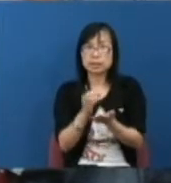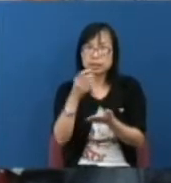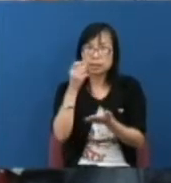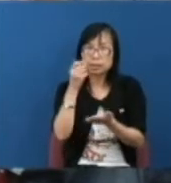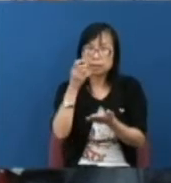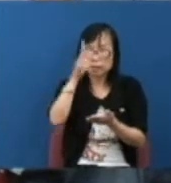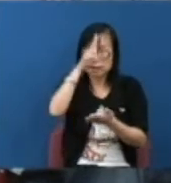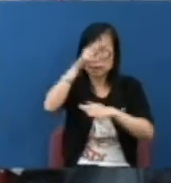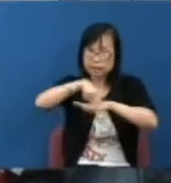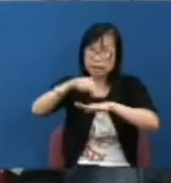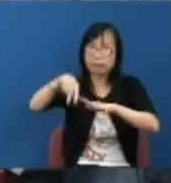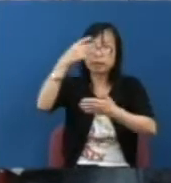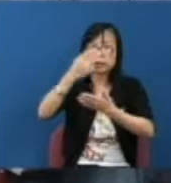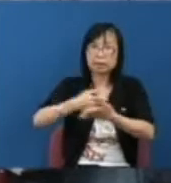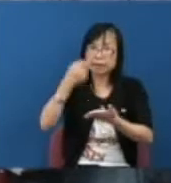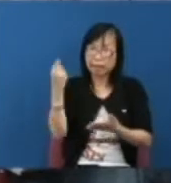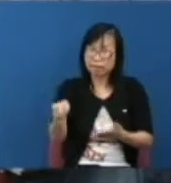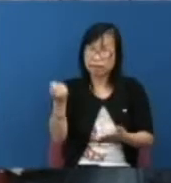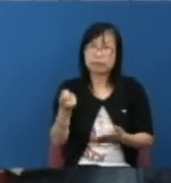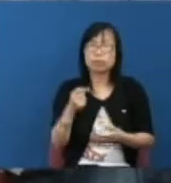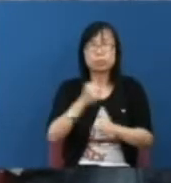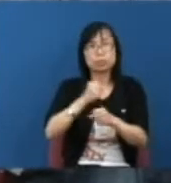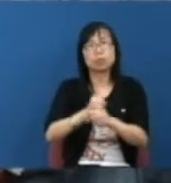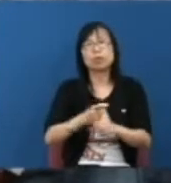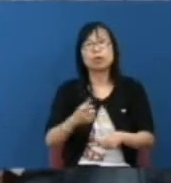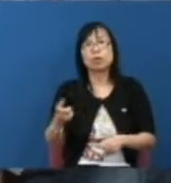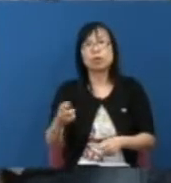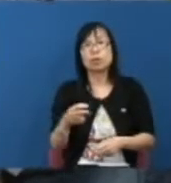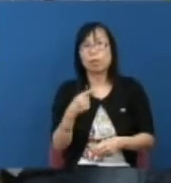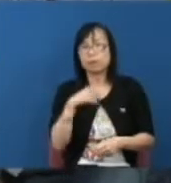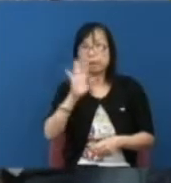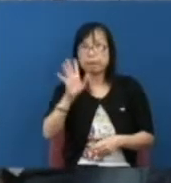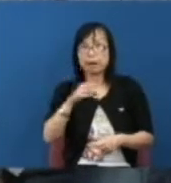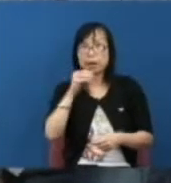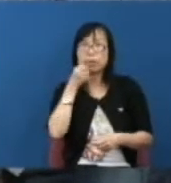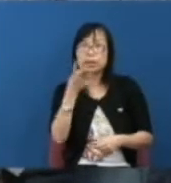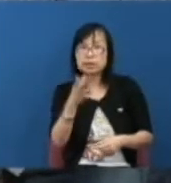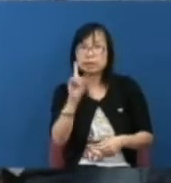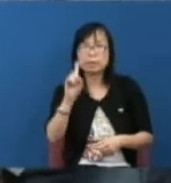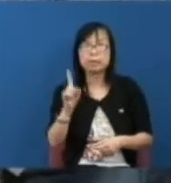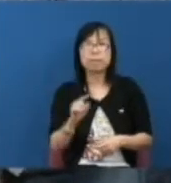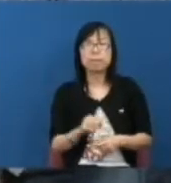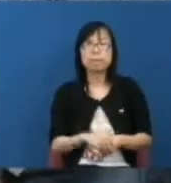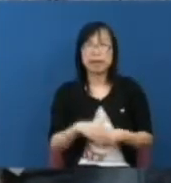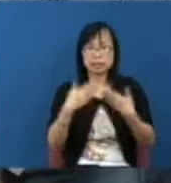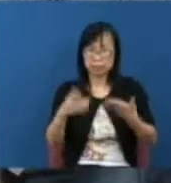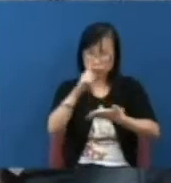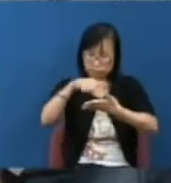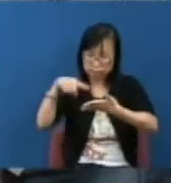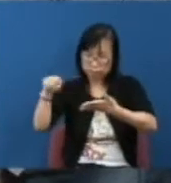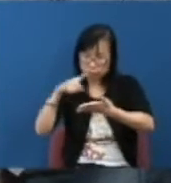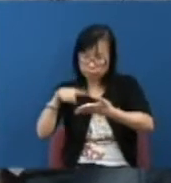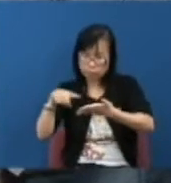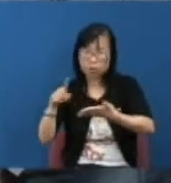佢。咁呢樣嘢我哋就即係從呢個問卷咧，其實即係唔係我哋去建議乜嘢，不過而係從呢個問卷你睇到